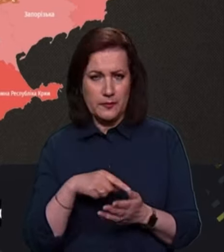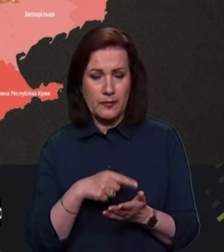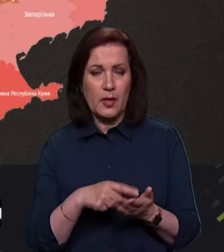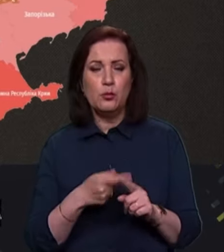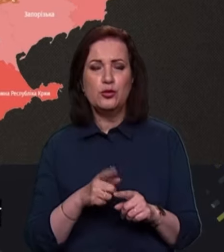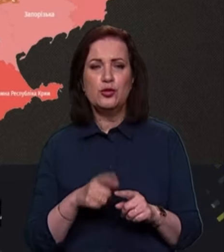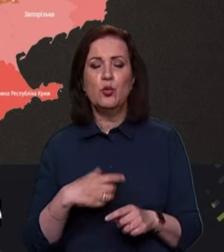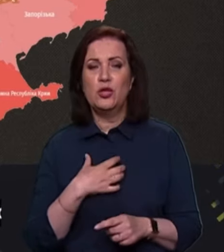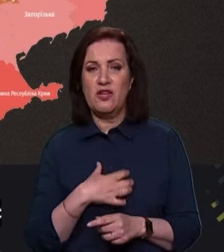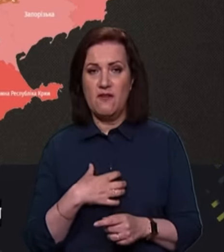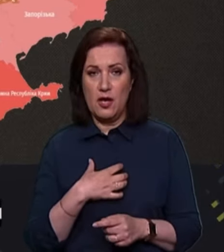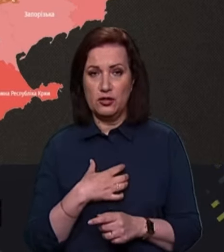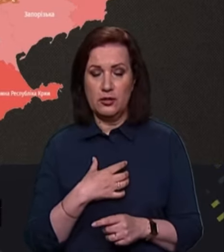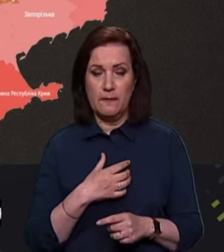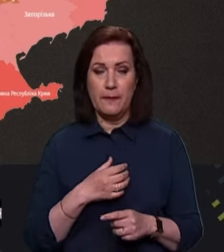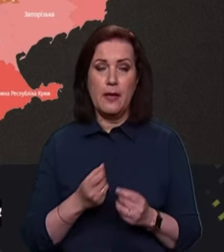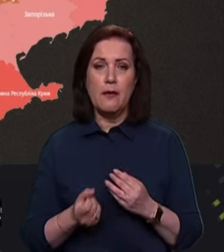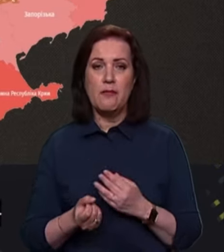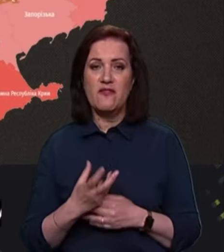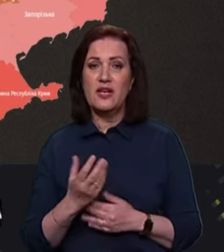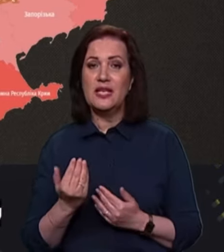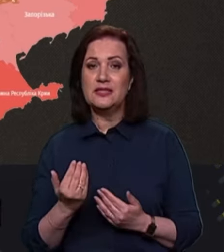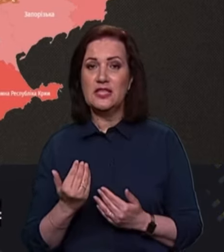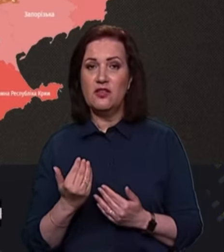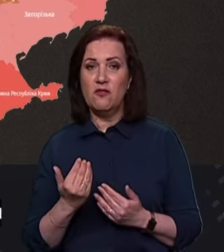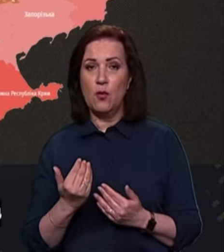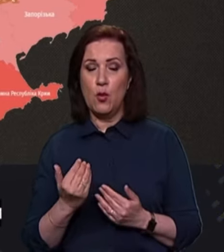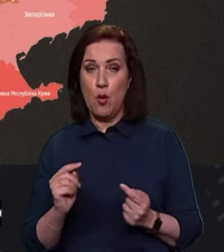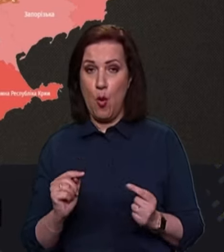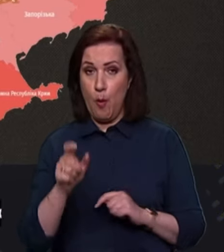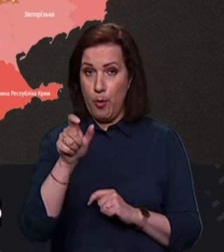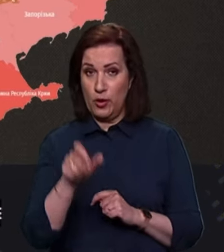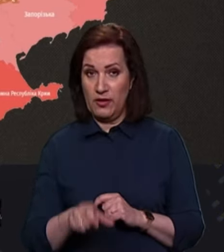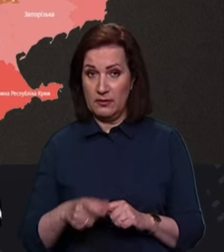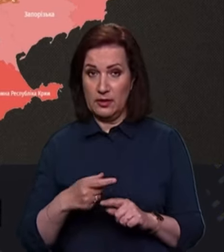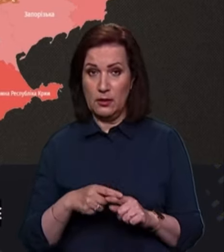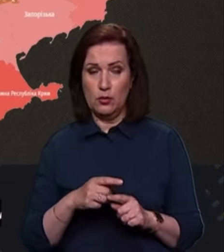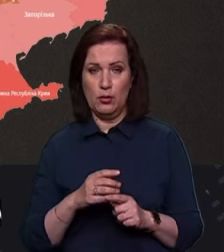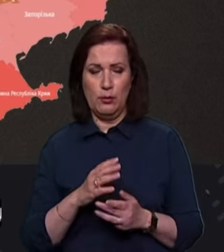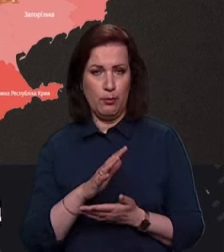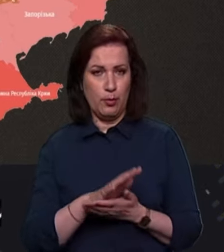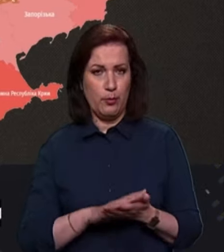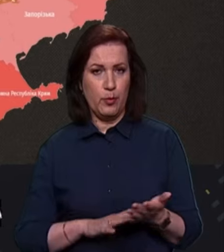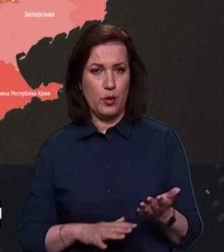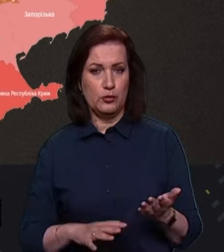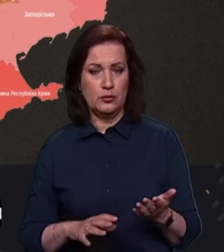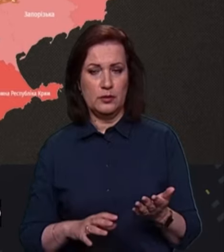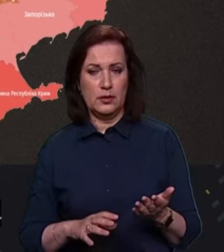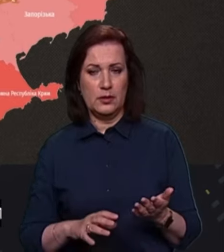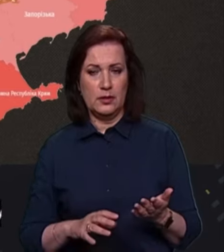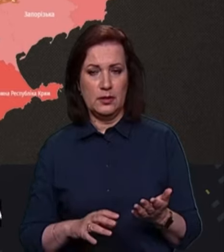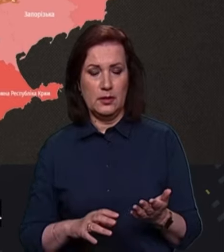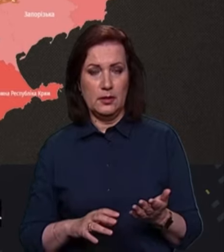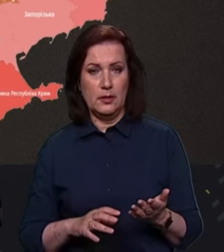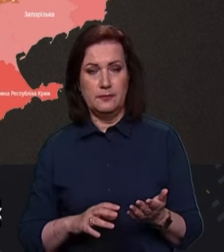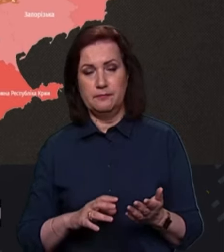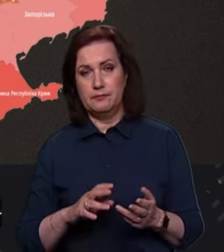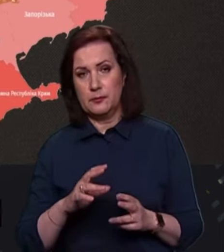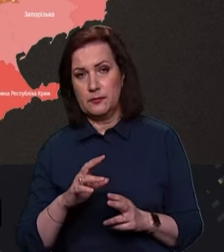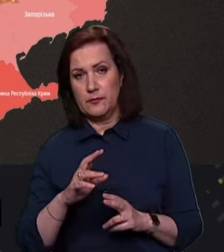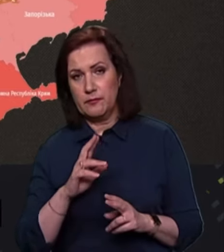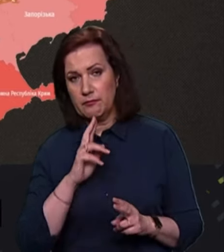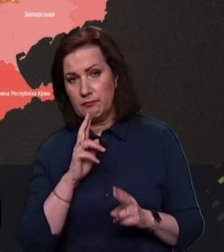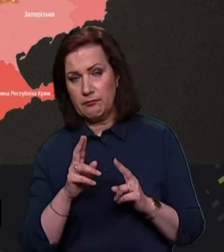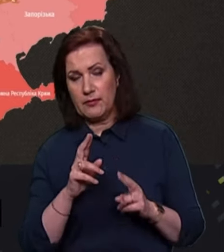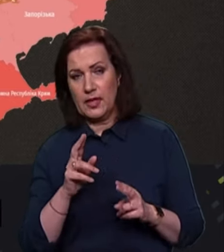почему это ему это важно. Появляется его, так сказать, оппонент, который продолжает метать и, так сказать, стенать и сидеть